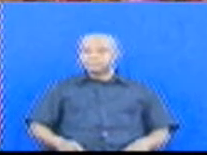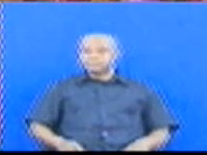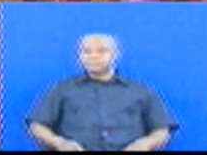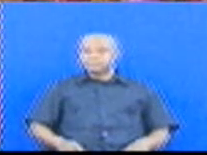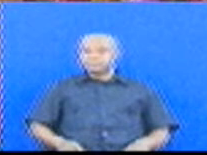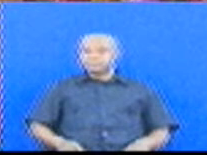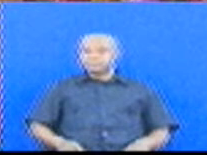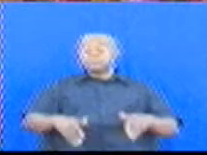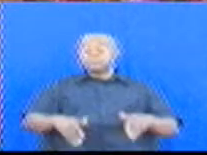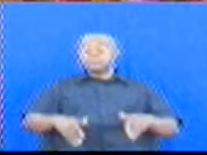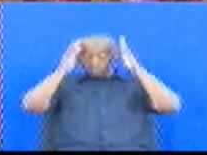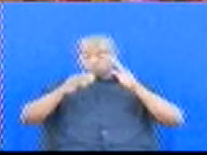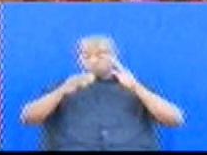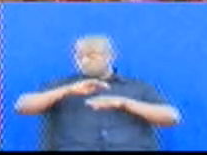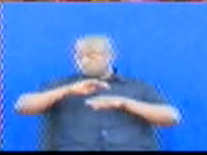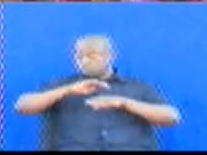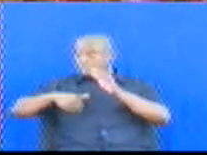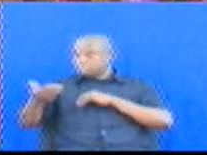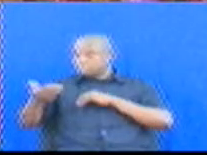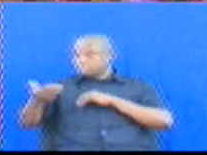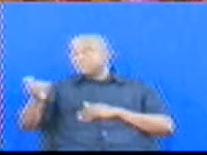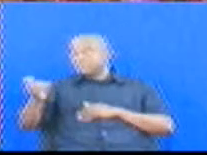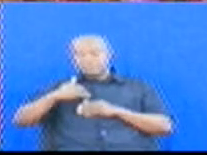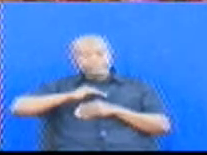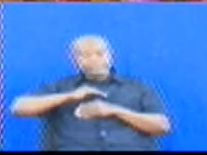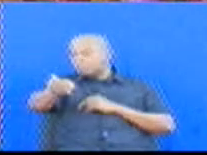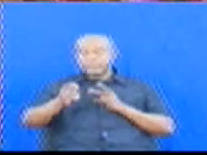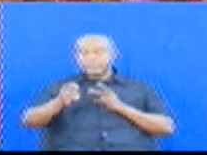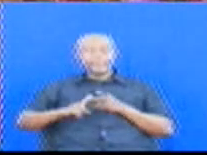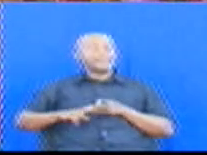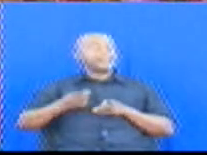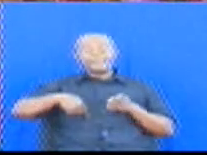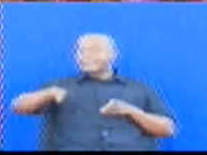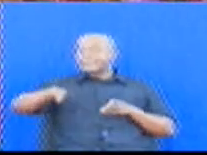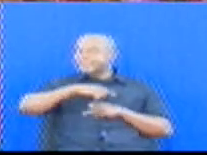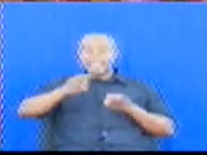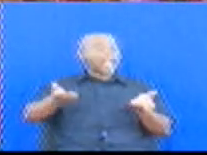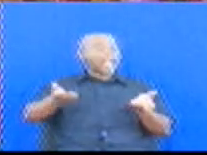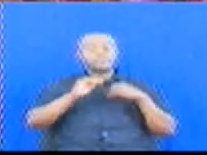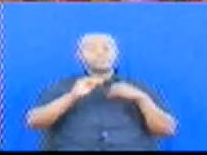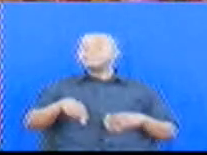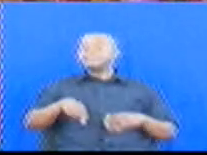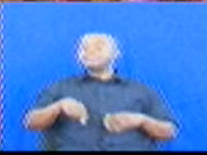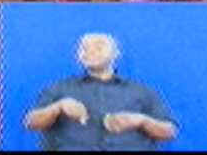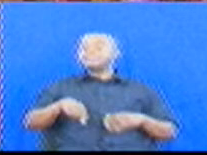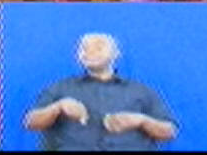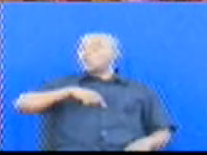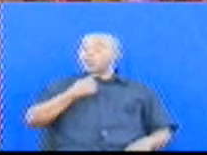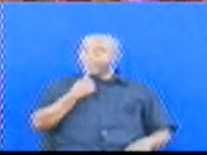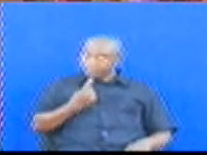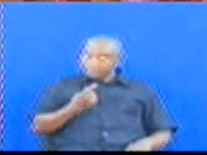Mheshimiwa Naibu Spika, hatuwezi, narudia, hatuwezi kusema kwamba tunasimamia bunge